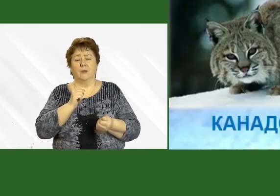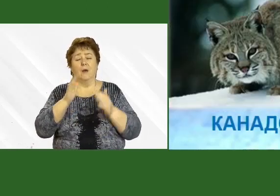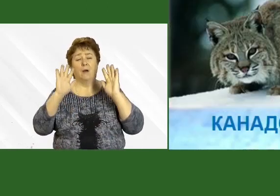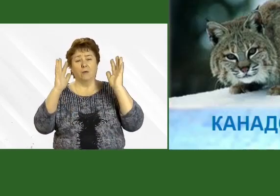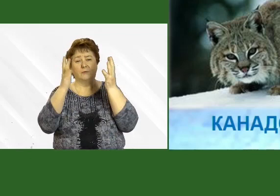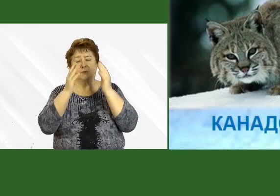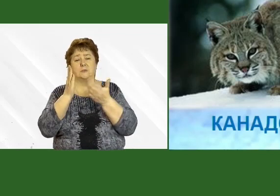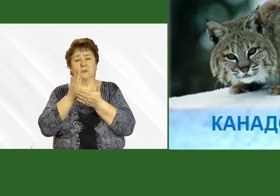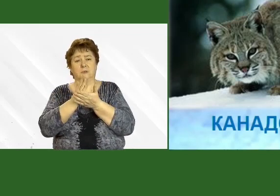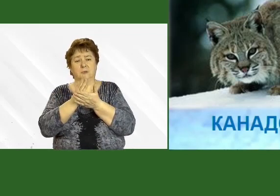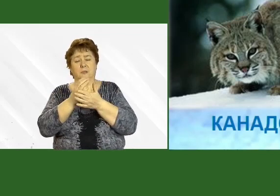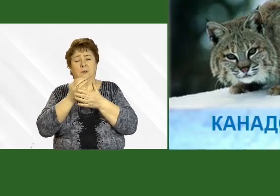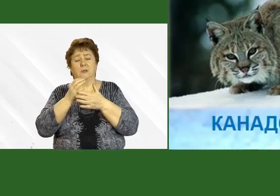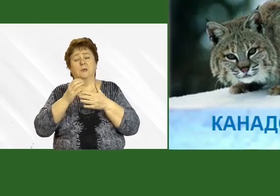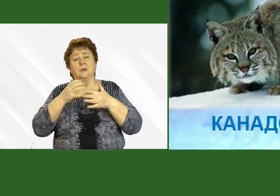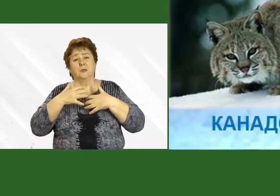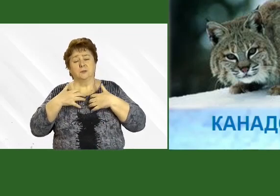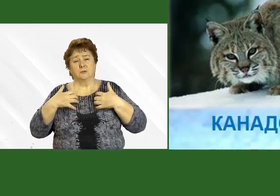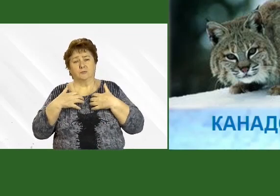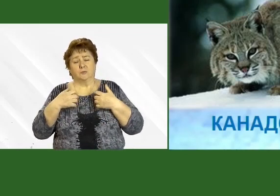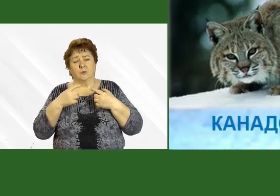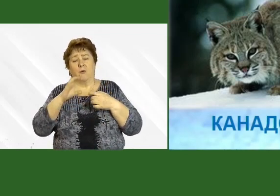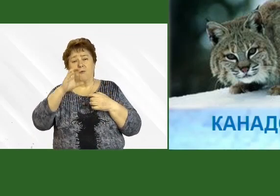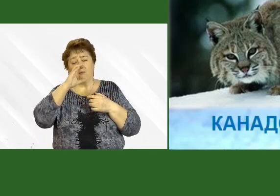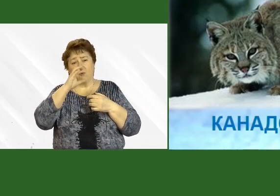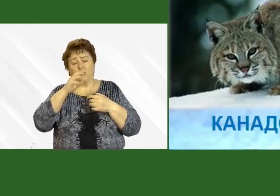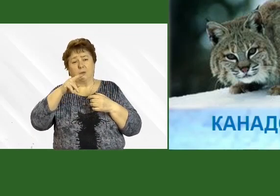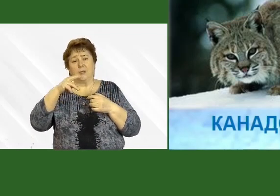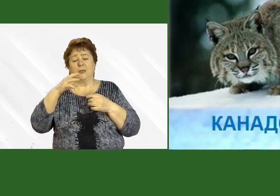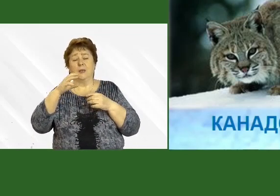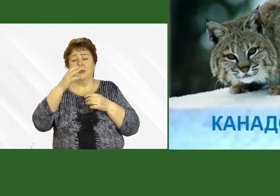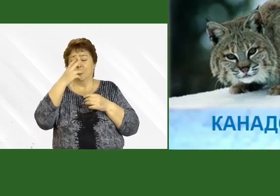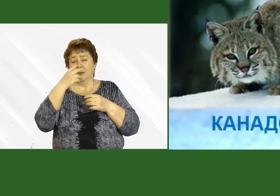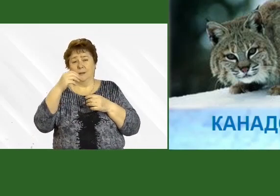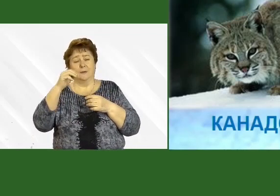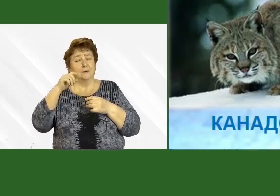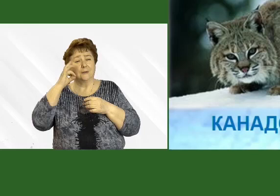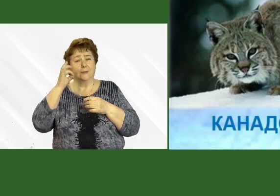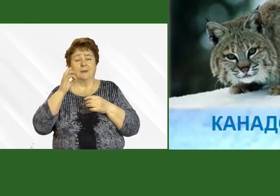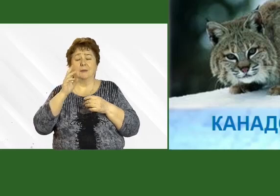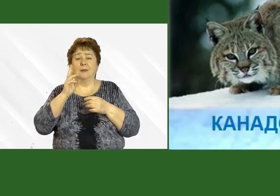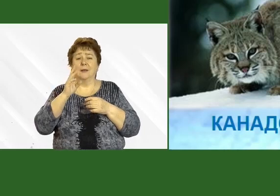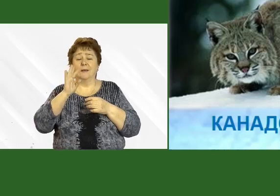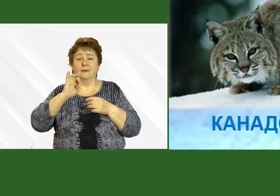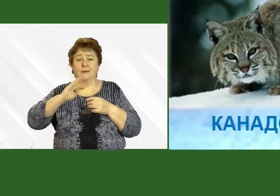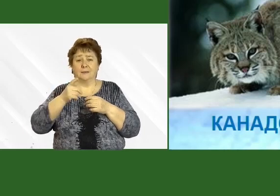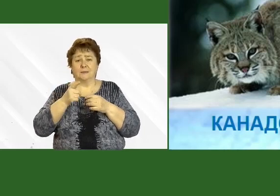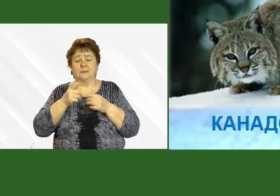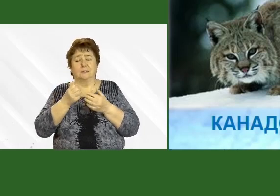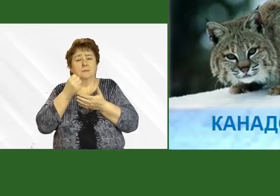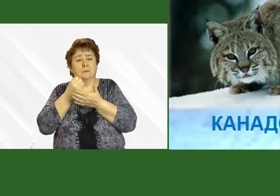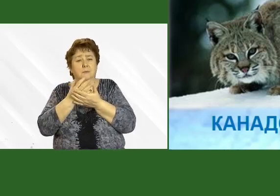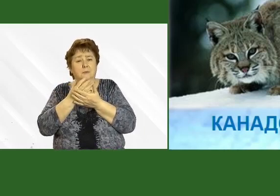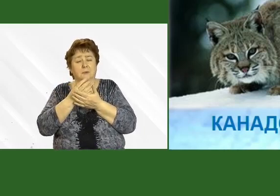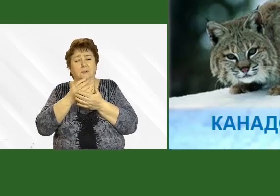лесах водятся хищные звери волки и лисицы канадская рысь из ценных пушных